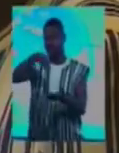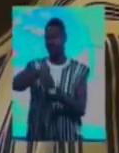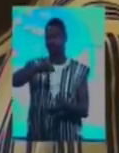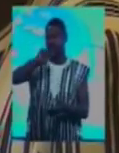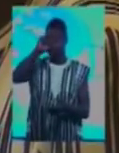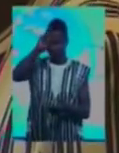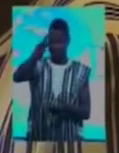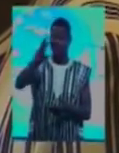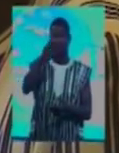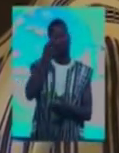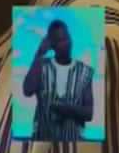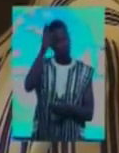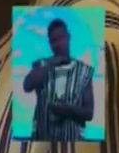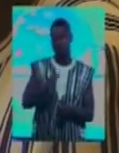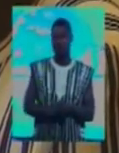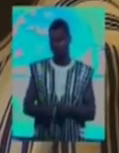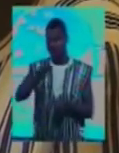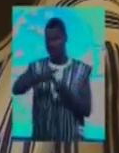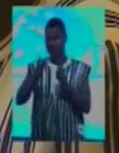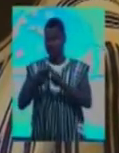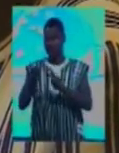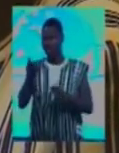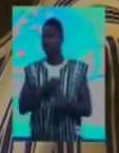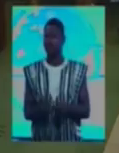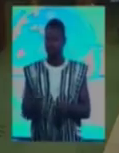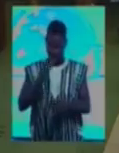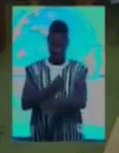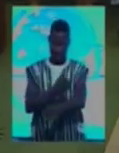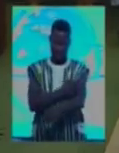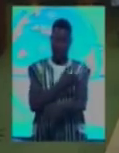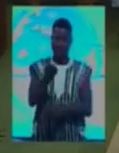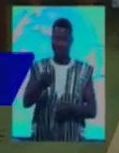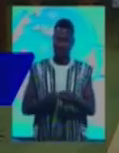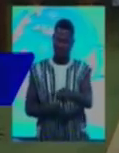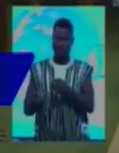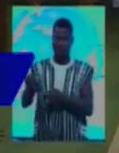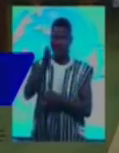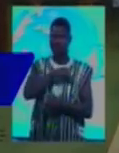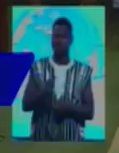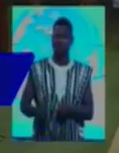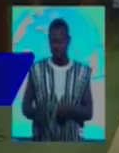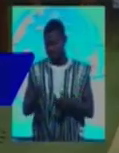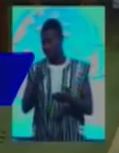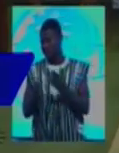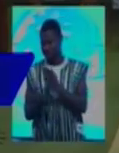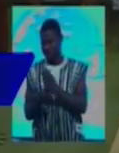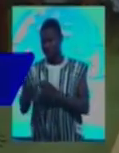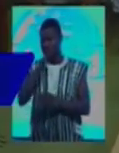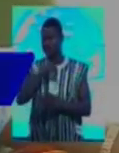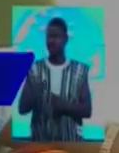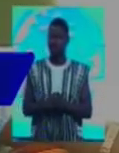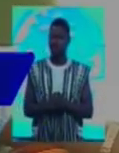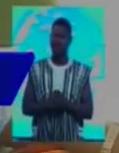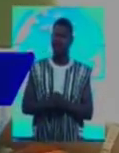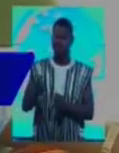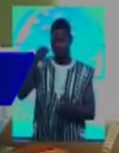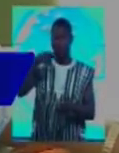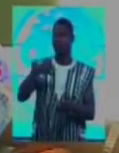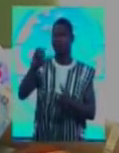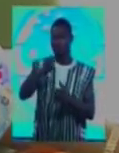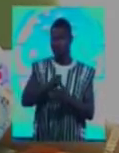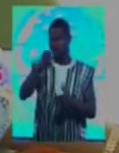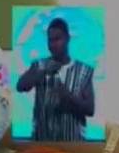de partenariat pour l'amélioration de la gestion des écosystèmes naturels PAGEN, les corridors biologiques entre le